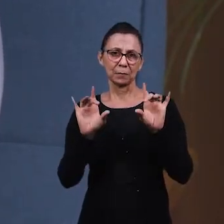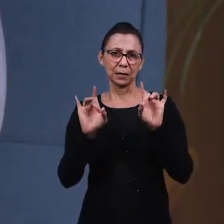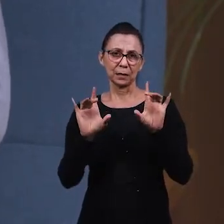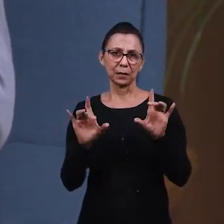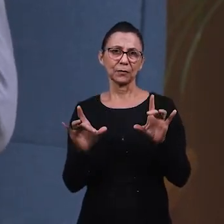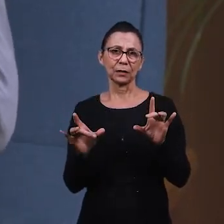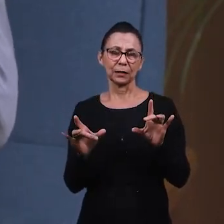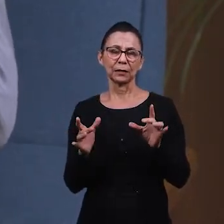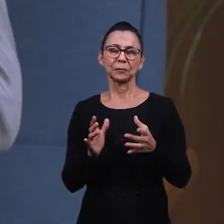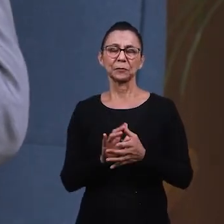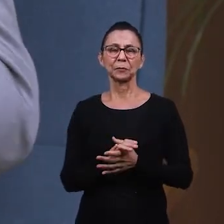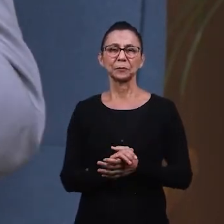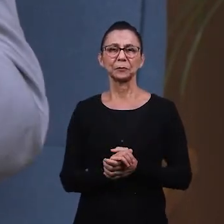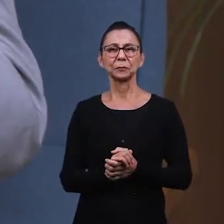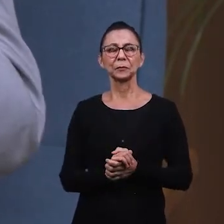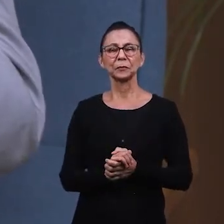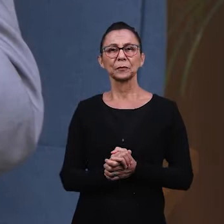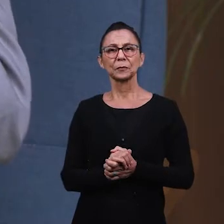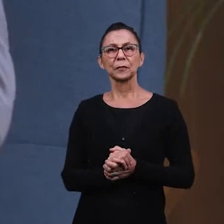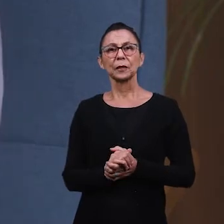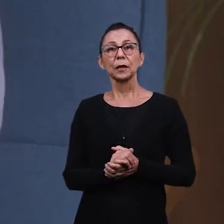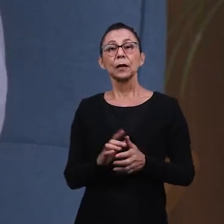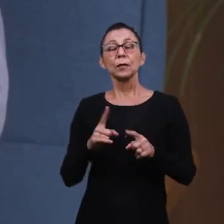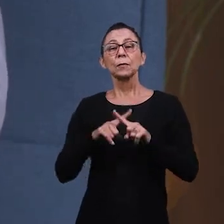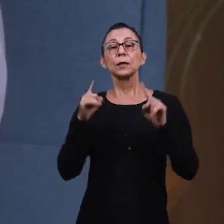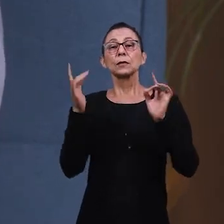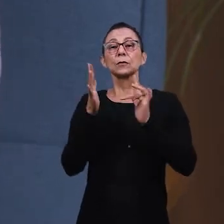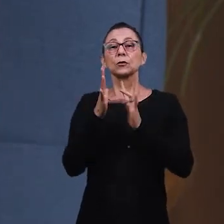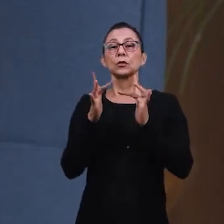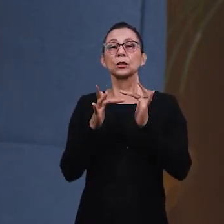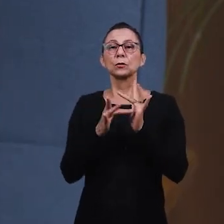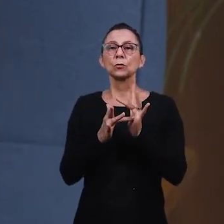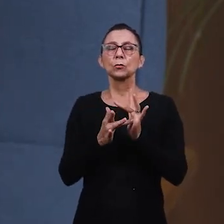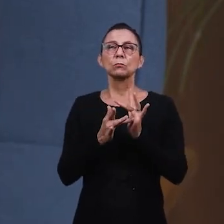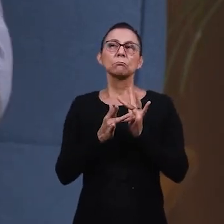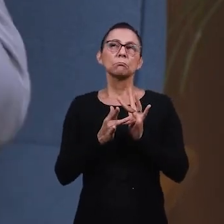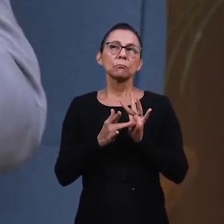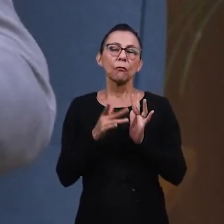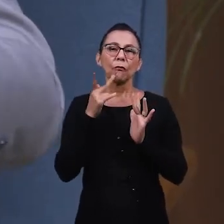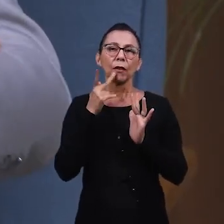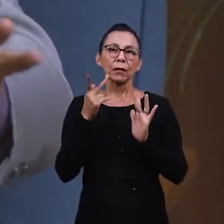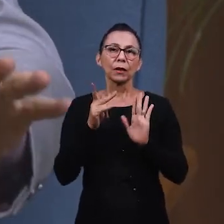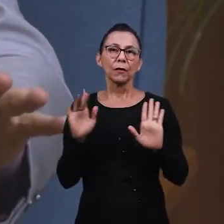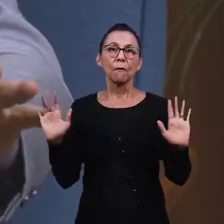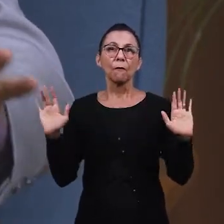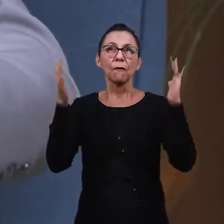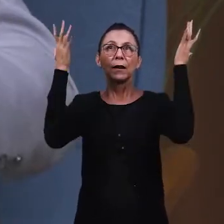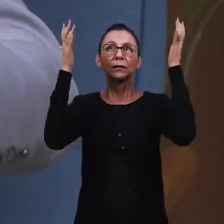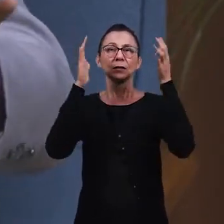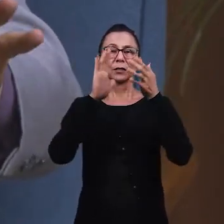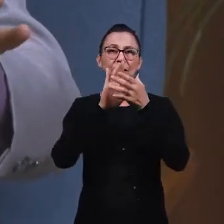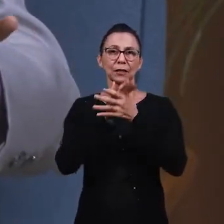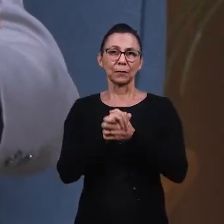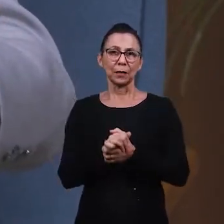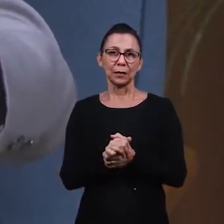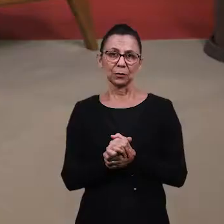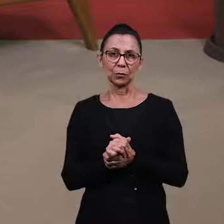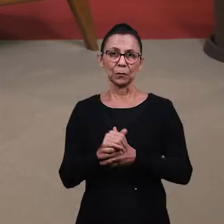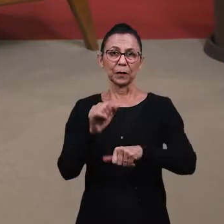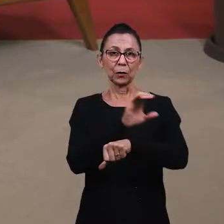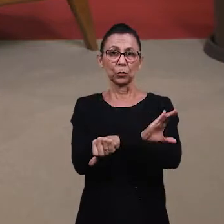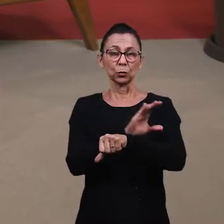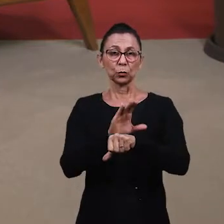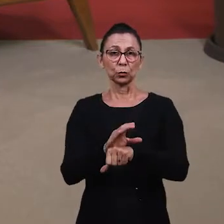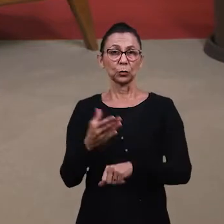une caractéristique de la fête du mariage très appropriée à notre réalité. Mais ici, quand le Seigneur Jésus il parle sur